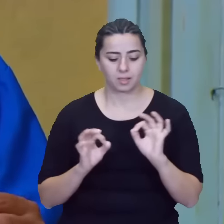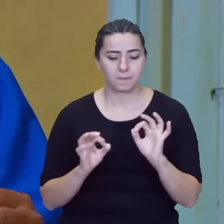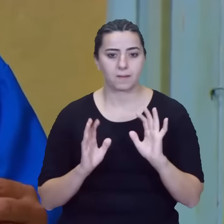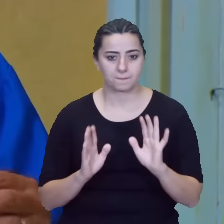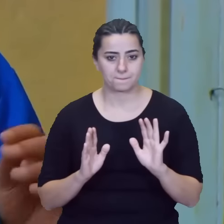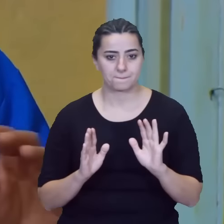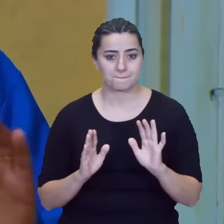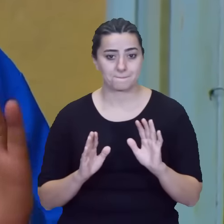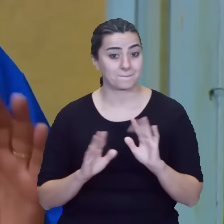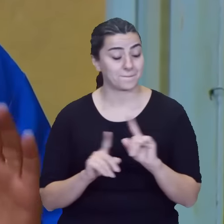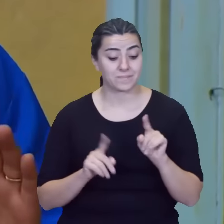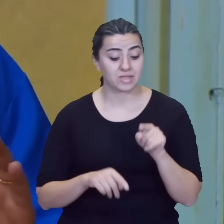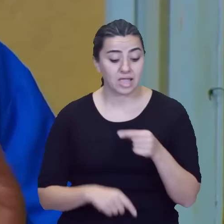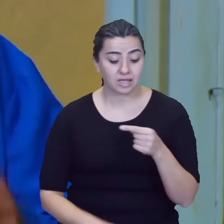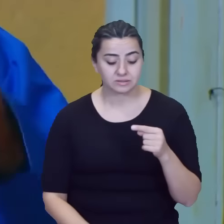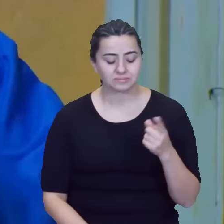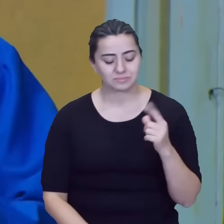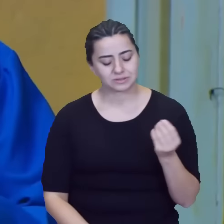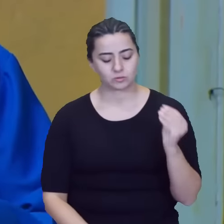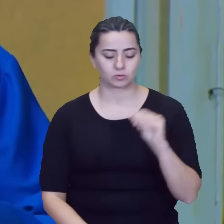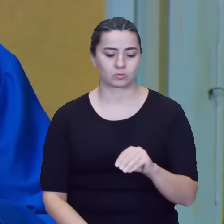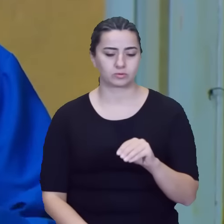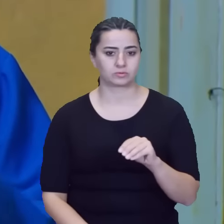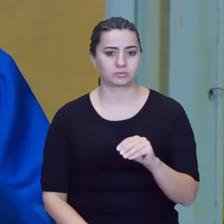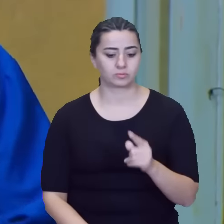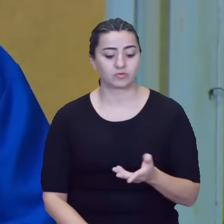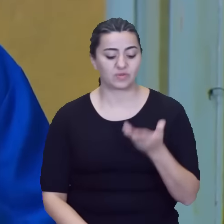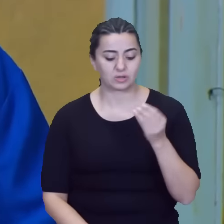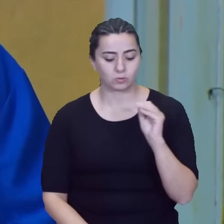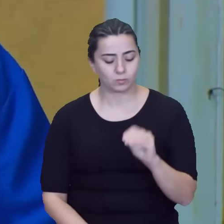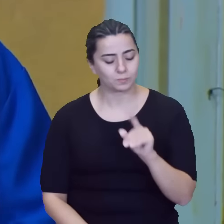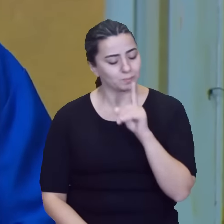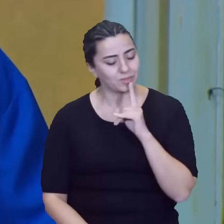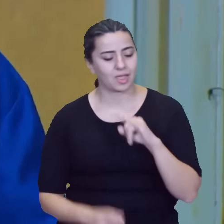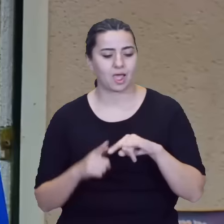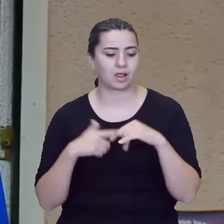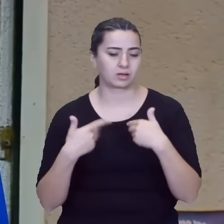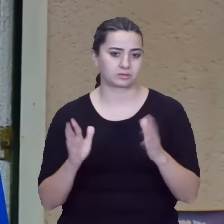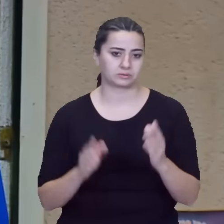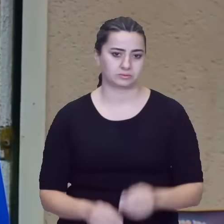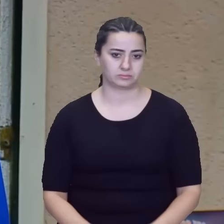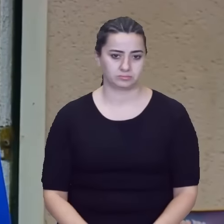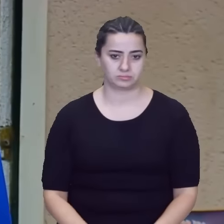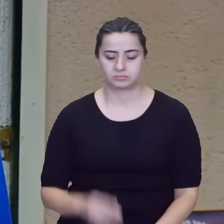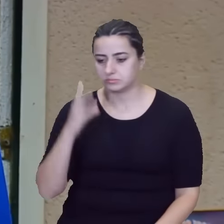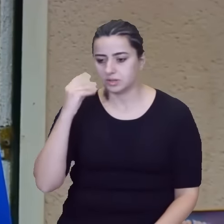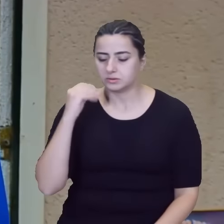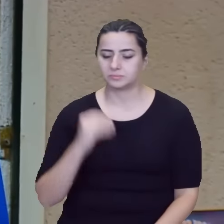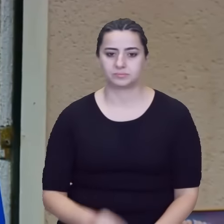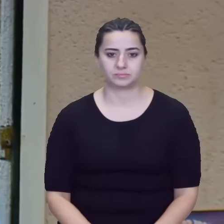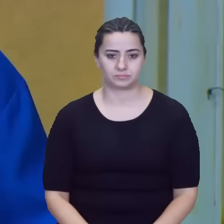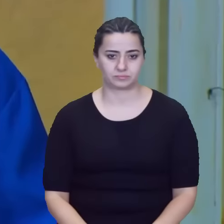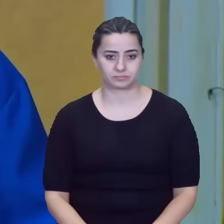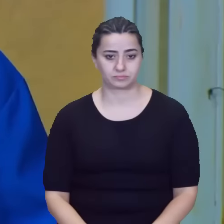gelecek ama diyeceksin ki hayır bu eksik, ben biraz daha koyayım. O fazla koyduğunda her zaman helal edeceksin. Anladım usta,